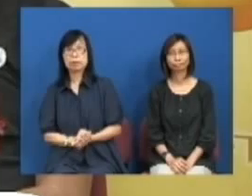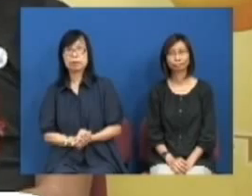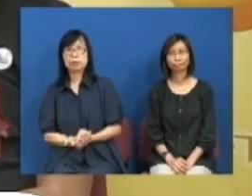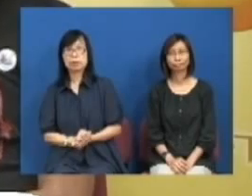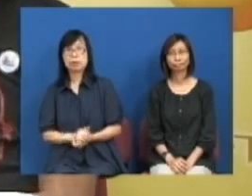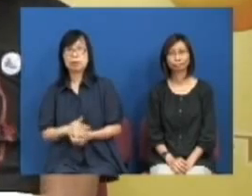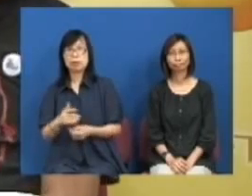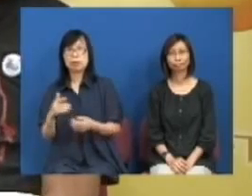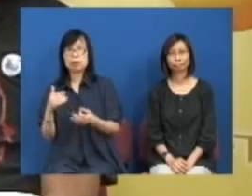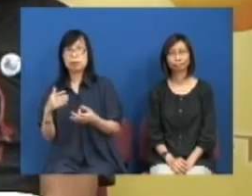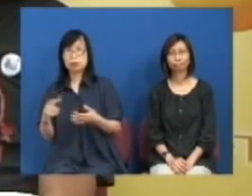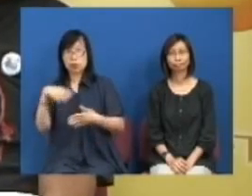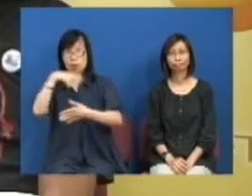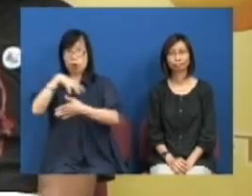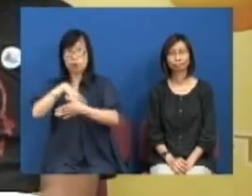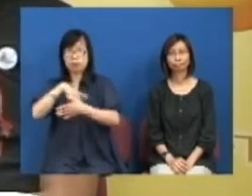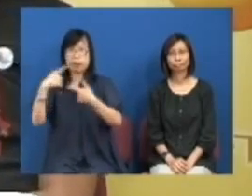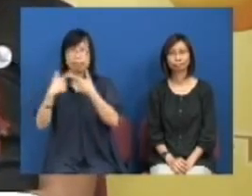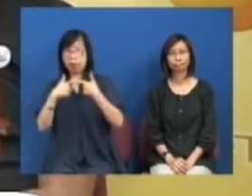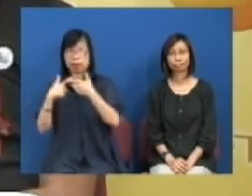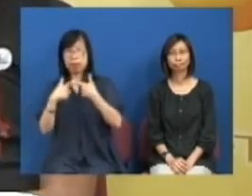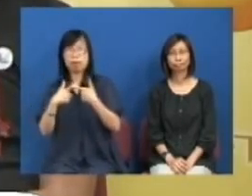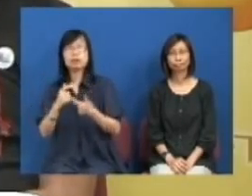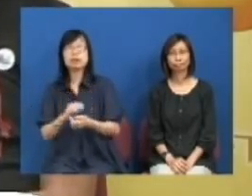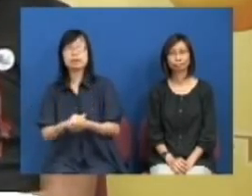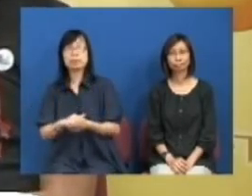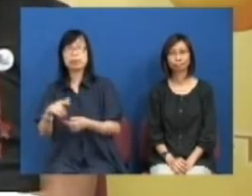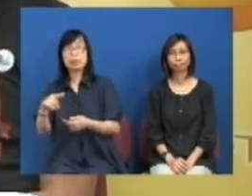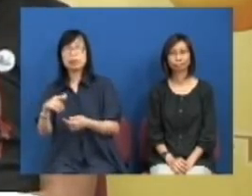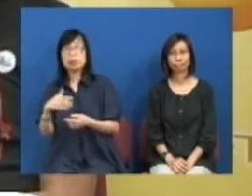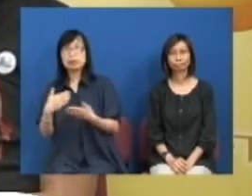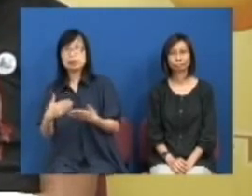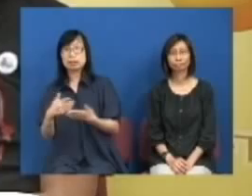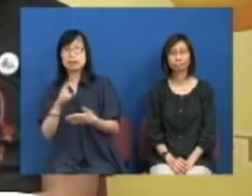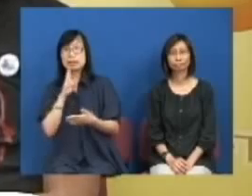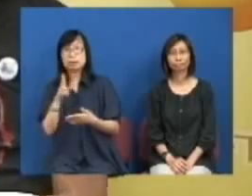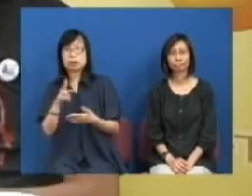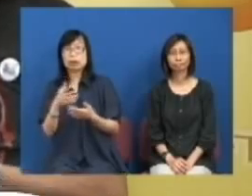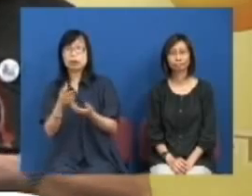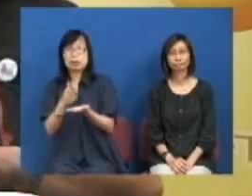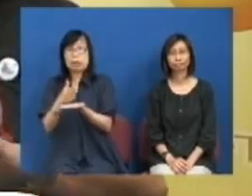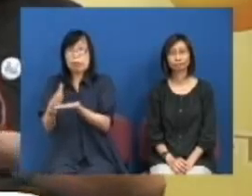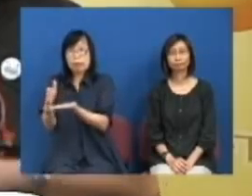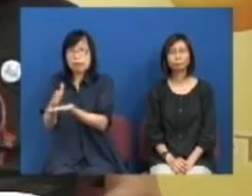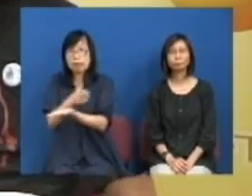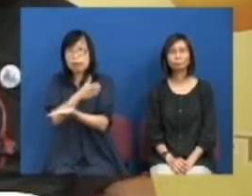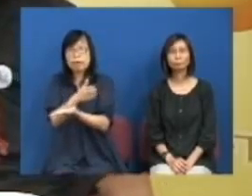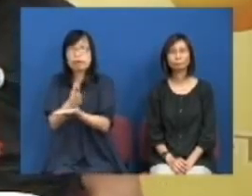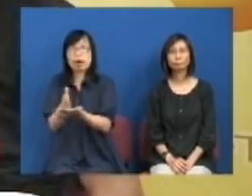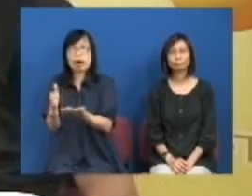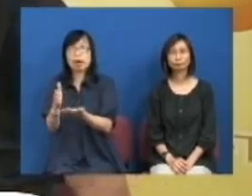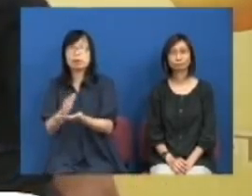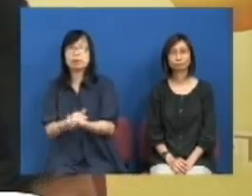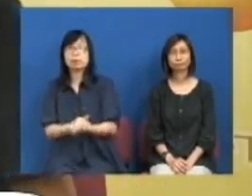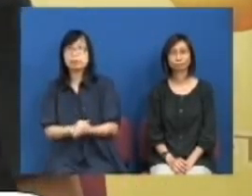佢哋自己嘅內部鬥爭的確確亦都係令到佢哋有分化，即係向咗兩邊兩邊，就一個就更加